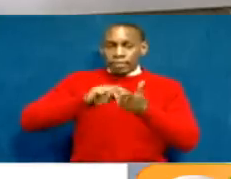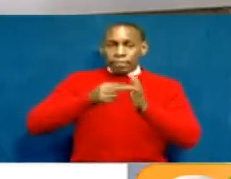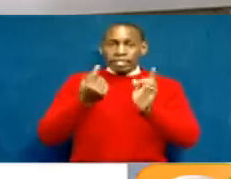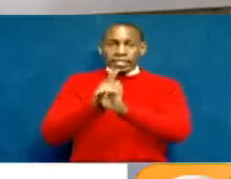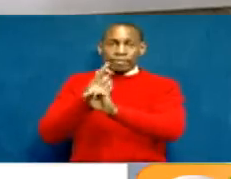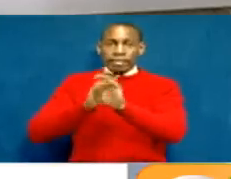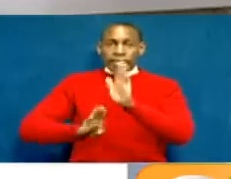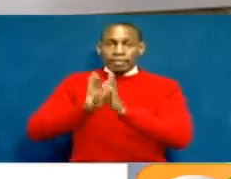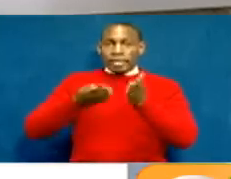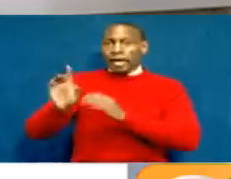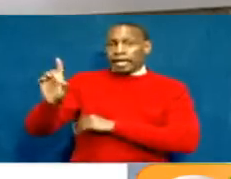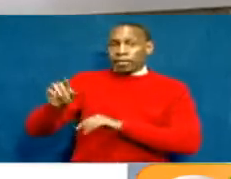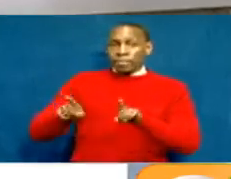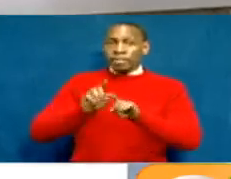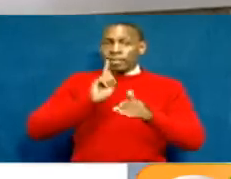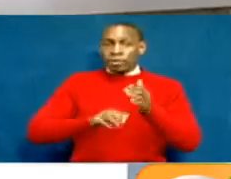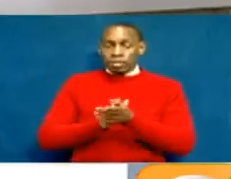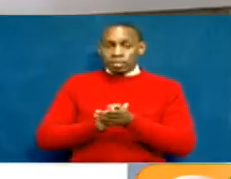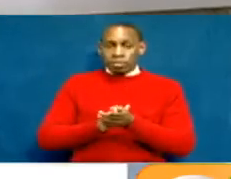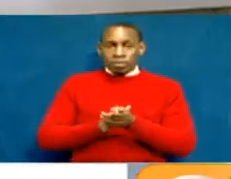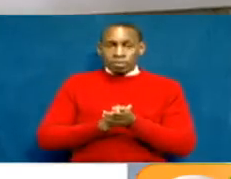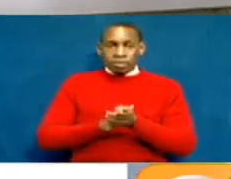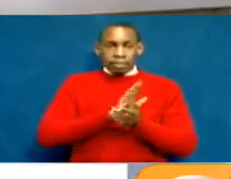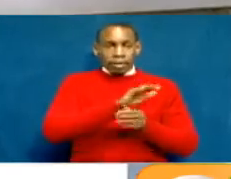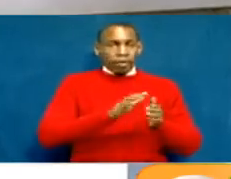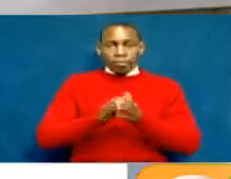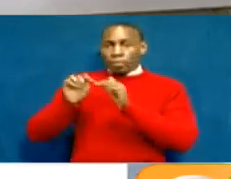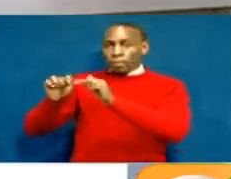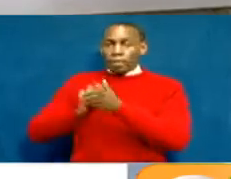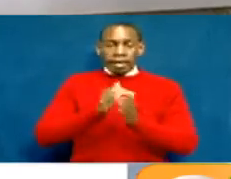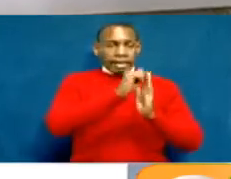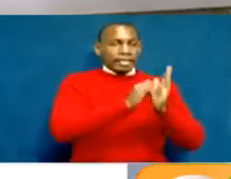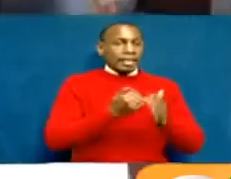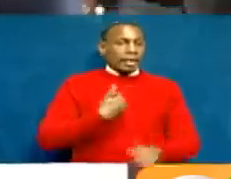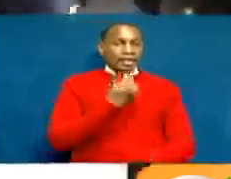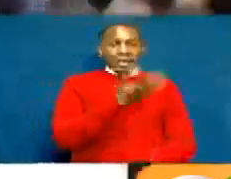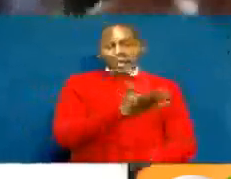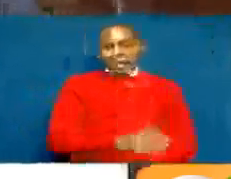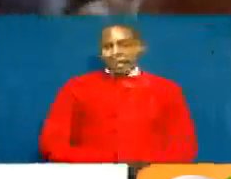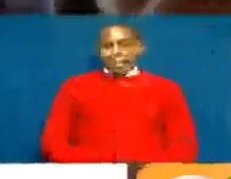kadhaa ya maendeleo hapa jijini akisema wanaomkosoa wamekosa ajenda.